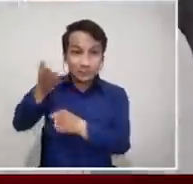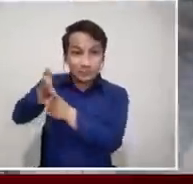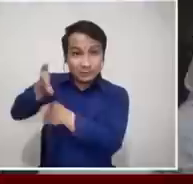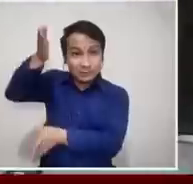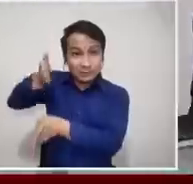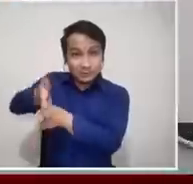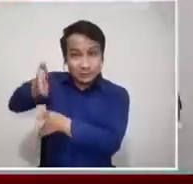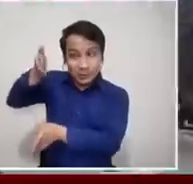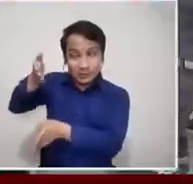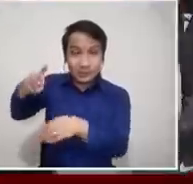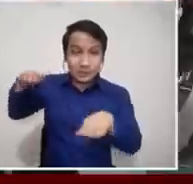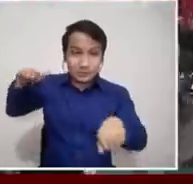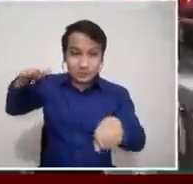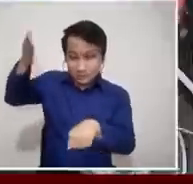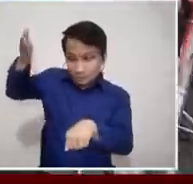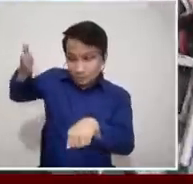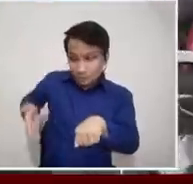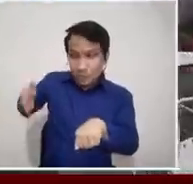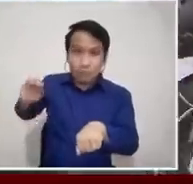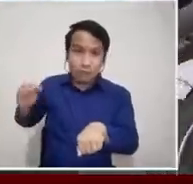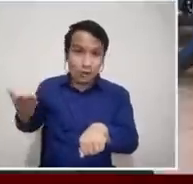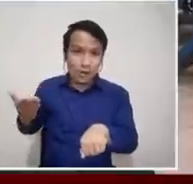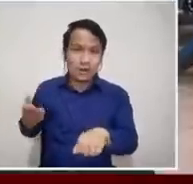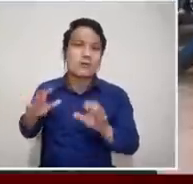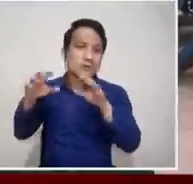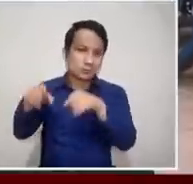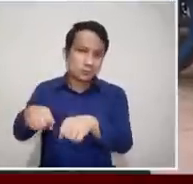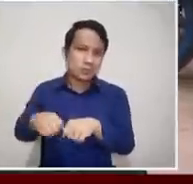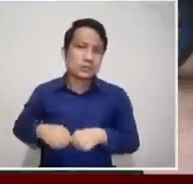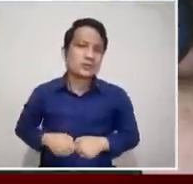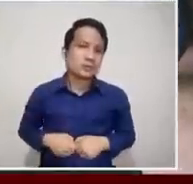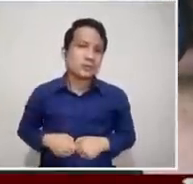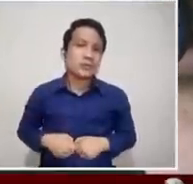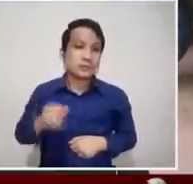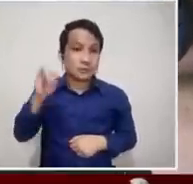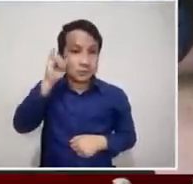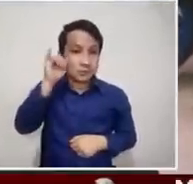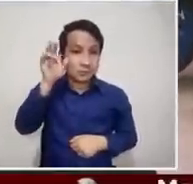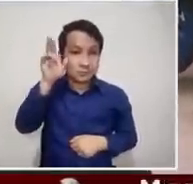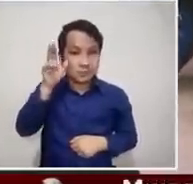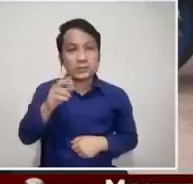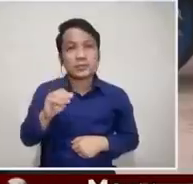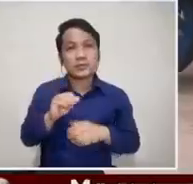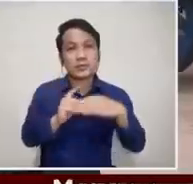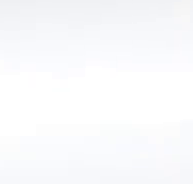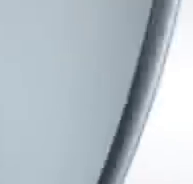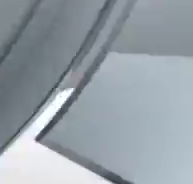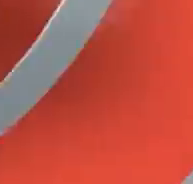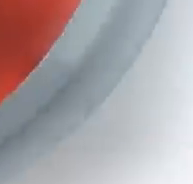ang COVID-19. Ina Reformina, EBS-CBN News.